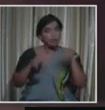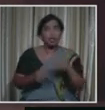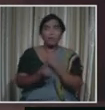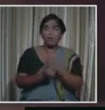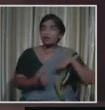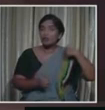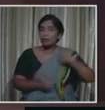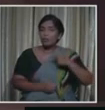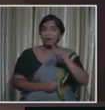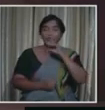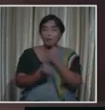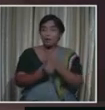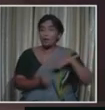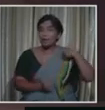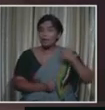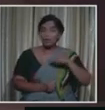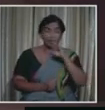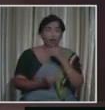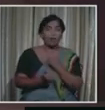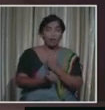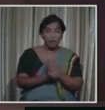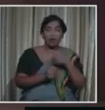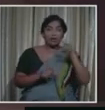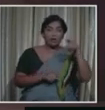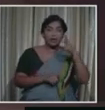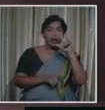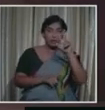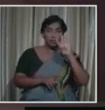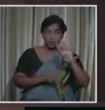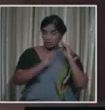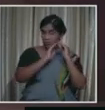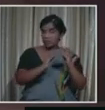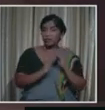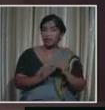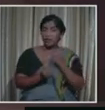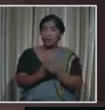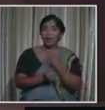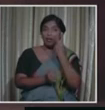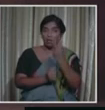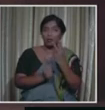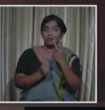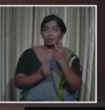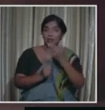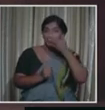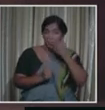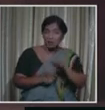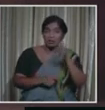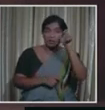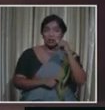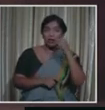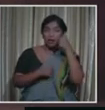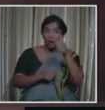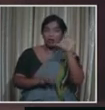muka dekian ni. Polis pati orang kena polis istana kasi asuh hati lagi. Istana dekat kita sudus istana di pati urpat